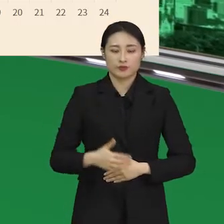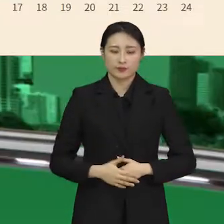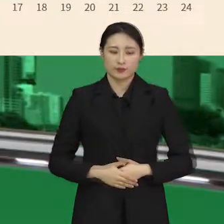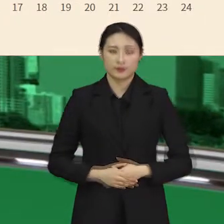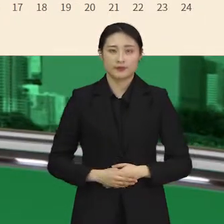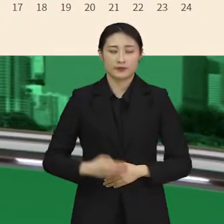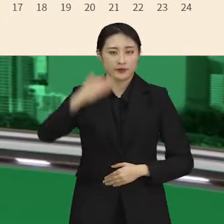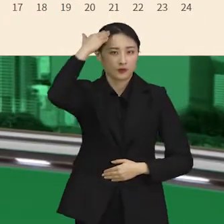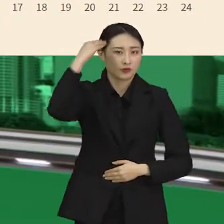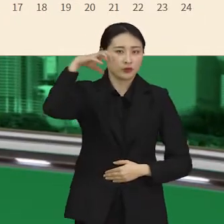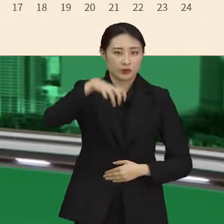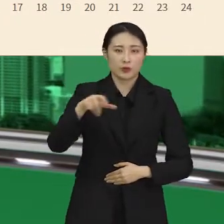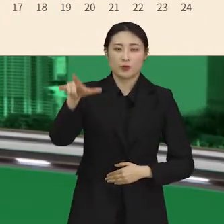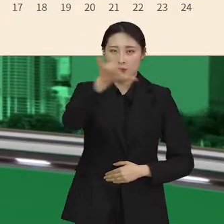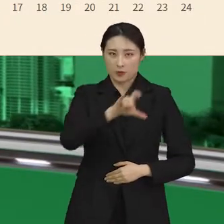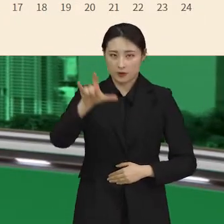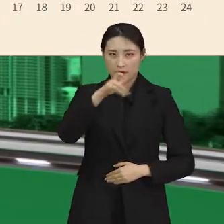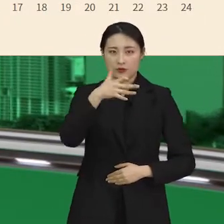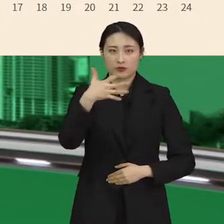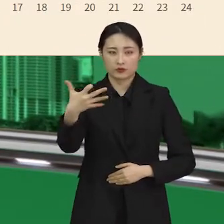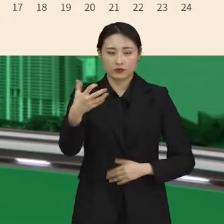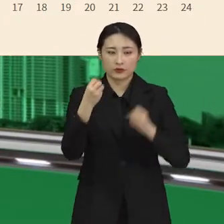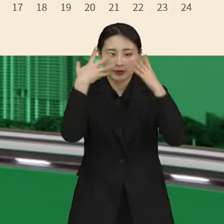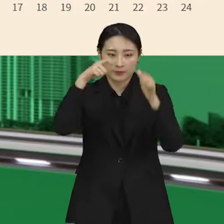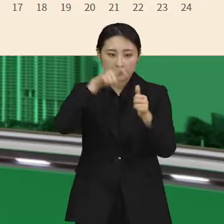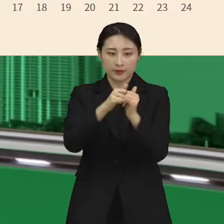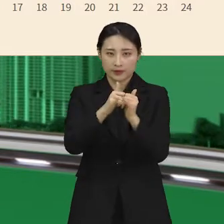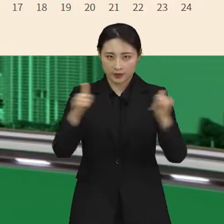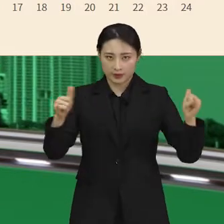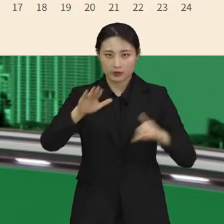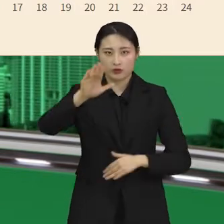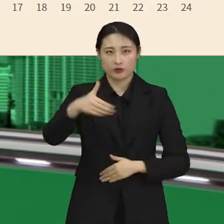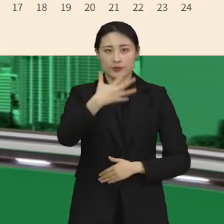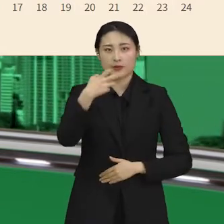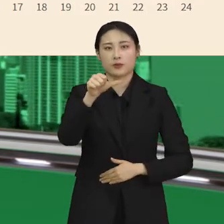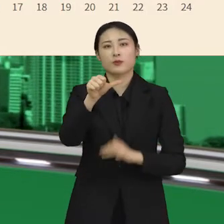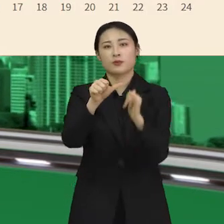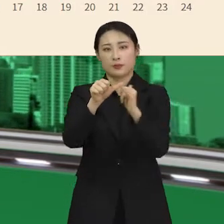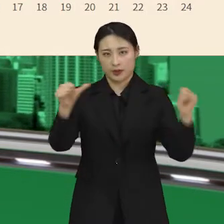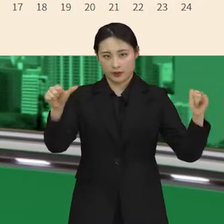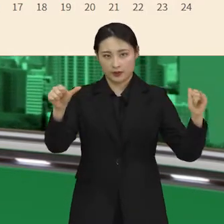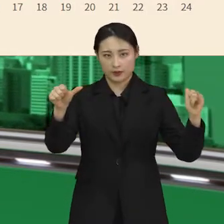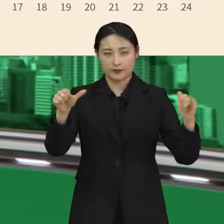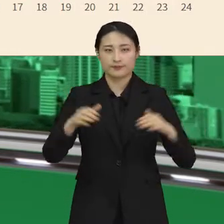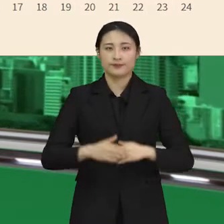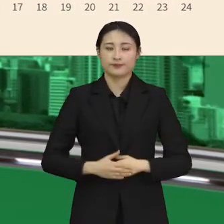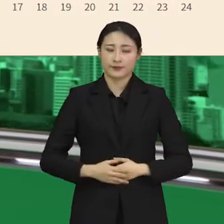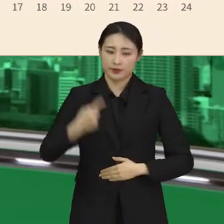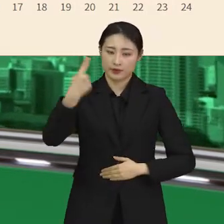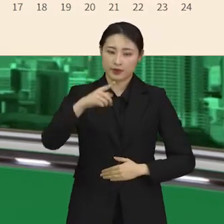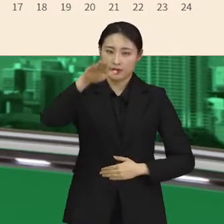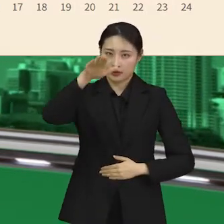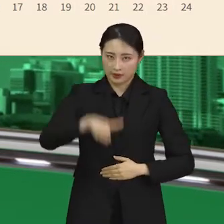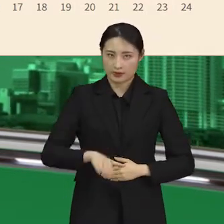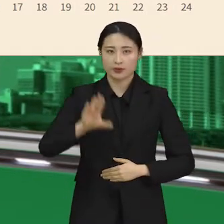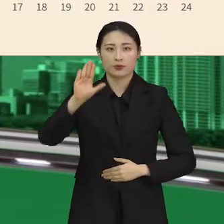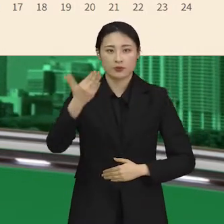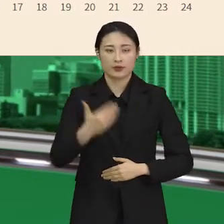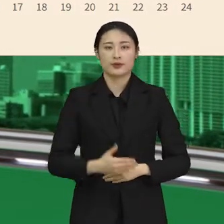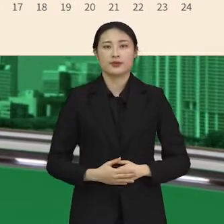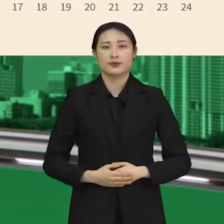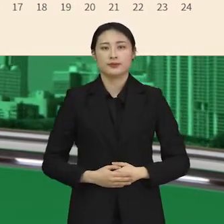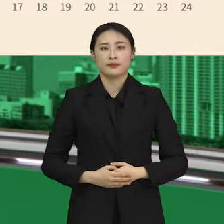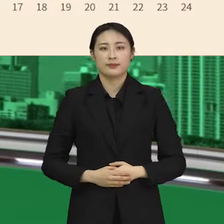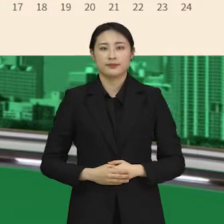0시 기준 국내 코로나19 신규 확진자는 985명을 기록하며 1000명 아래로